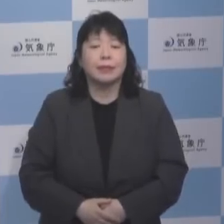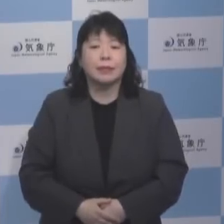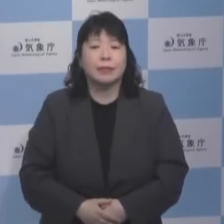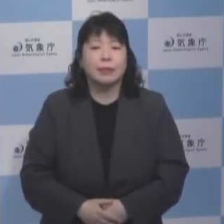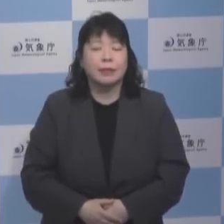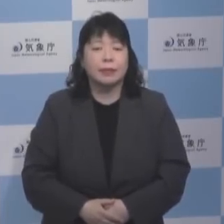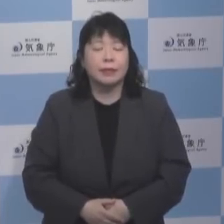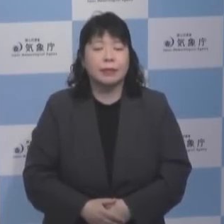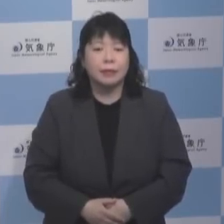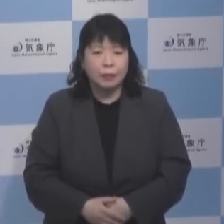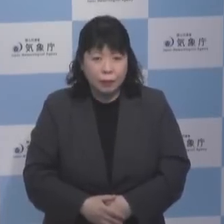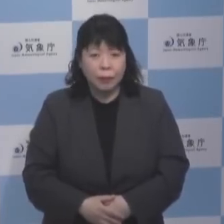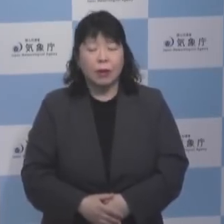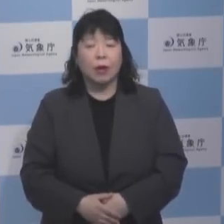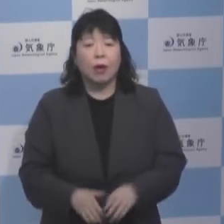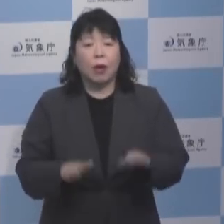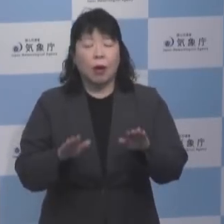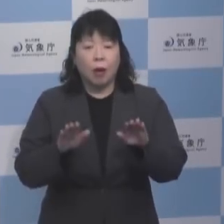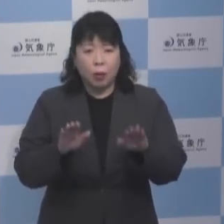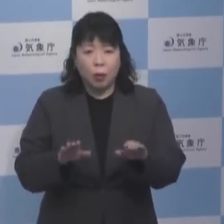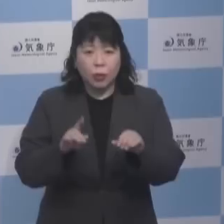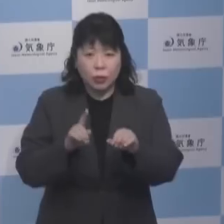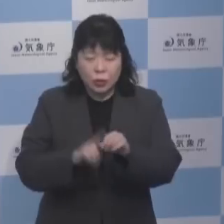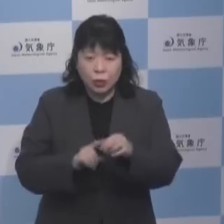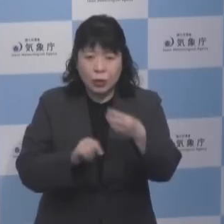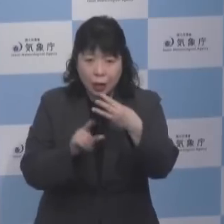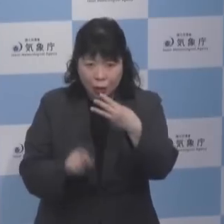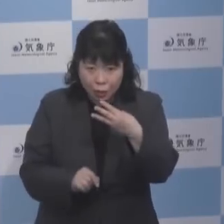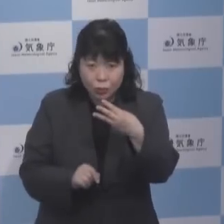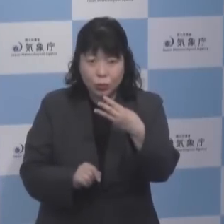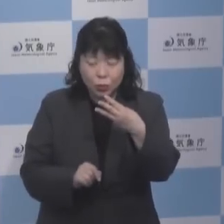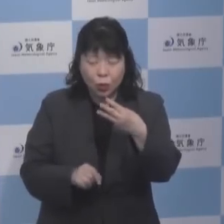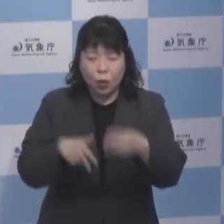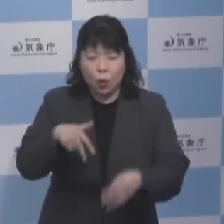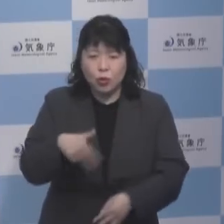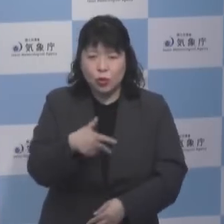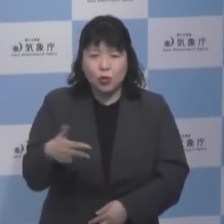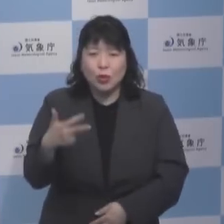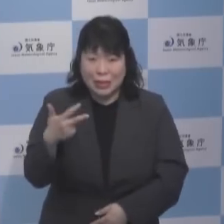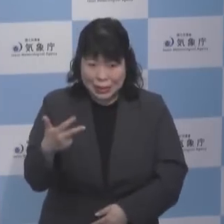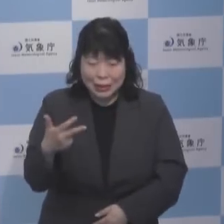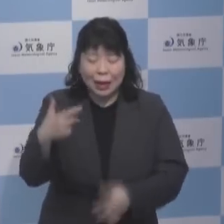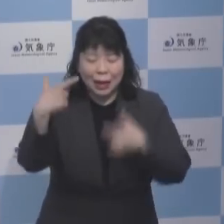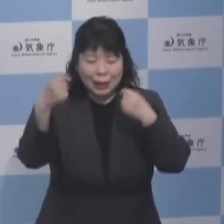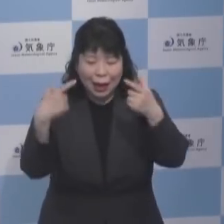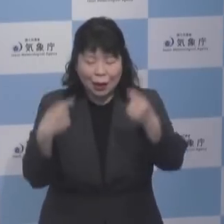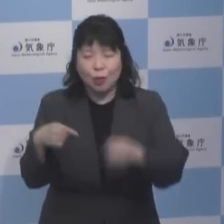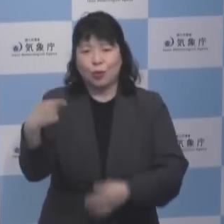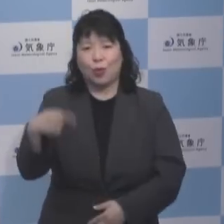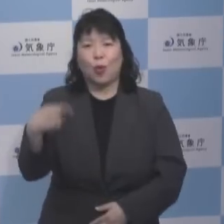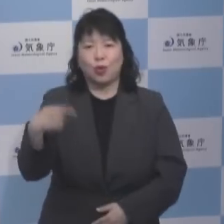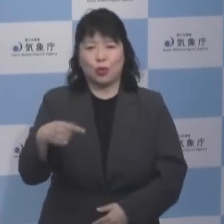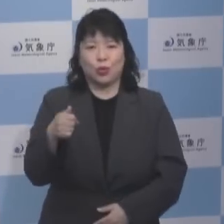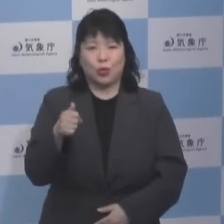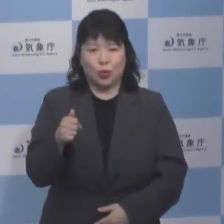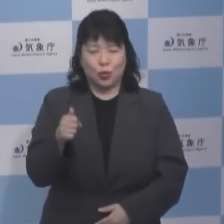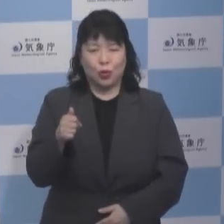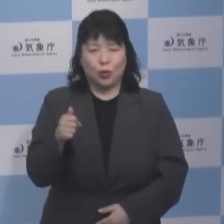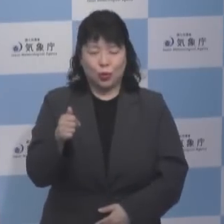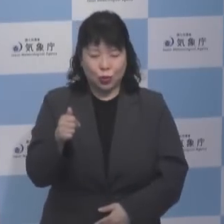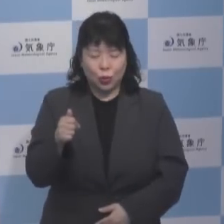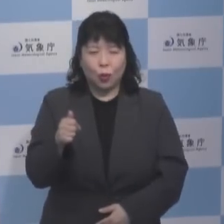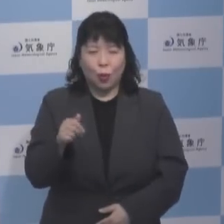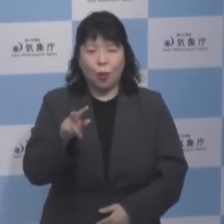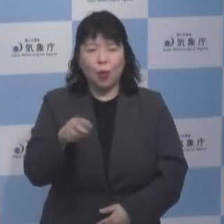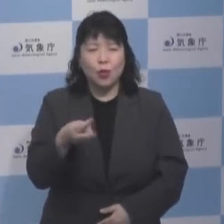今年の3月にあの珠洲市の方であの大学の教授さんがあの今回 その流体が関わる地震